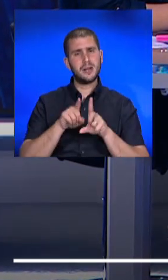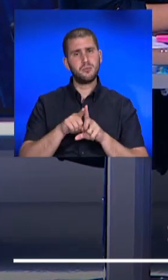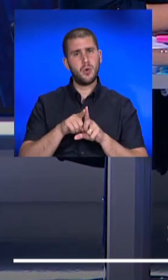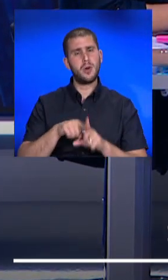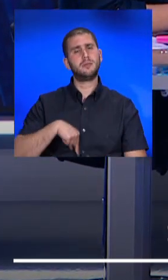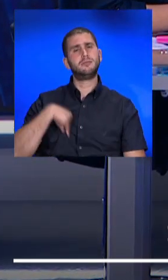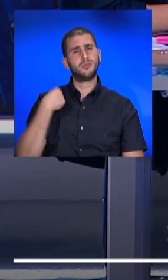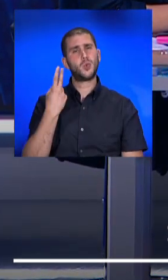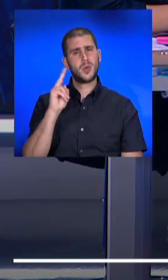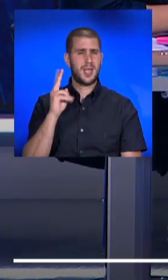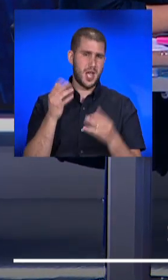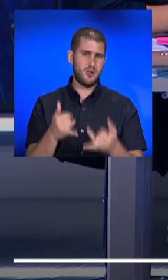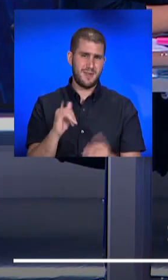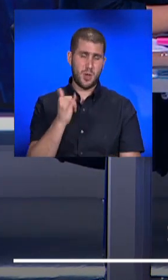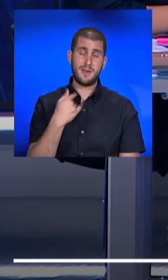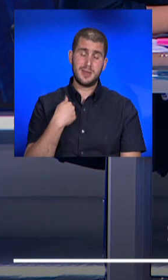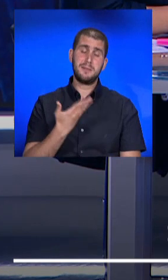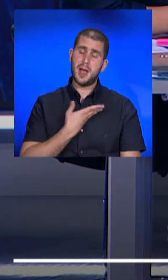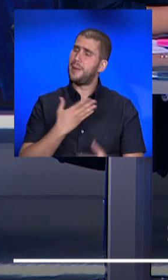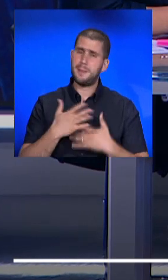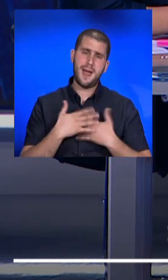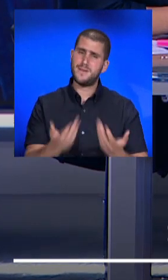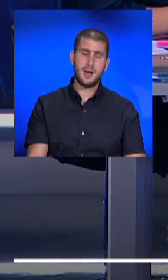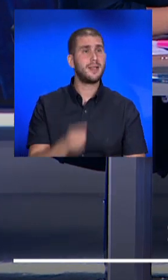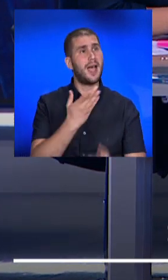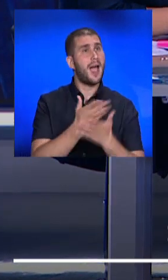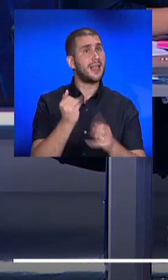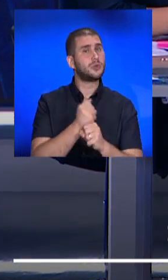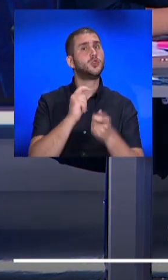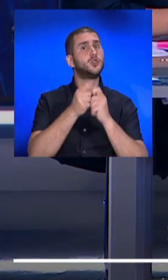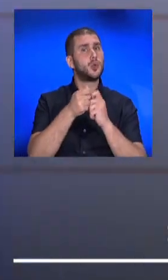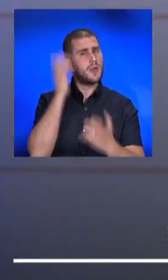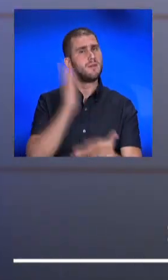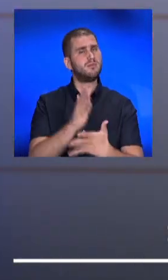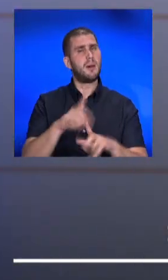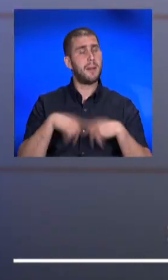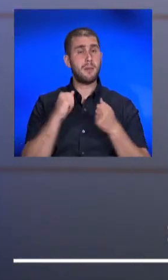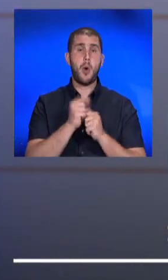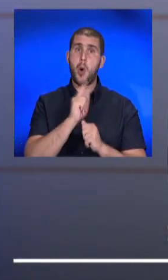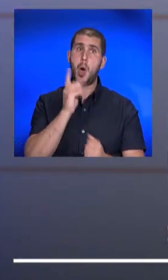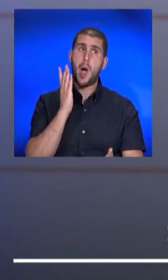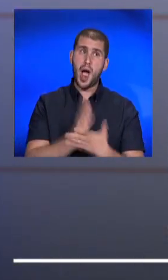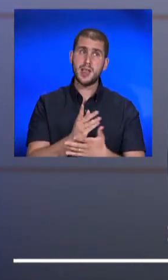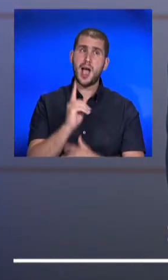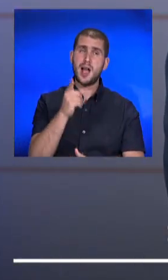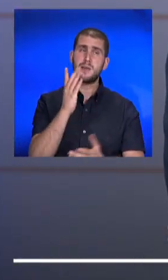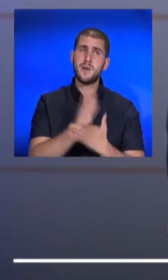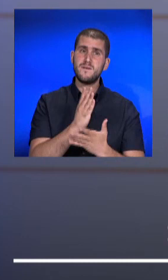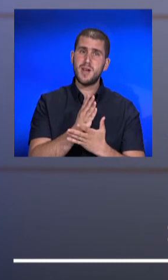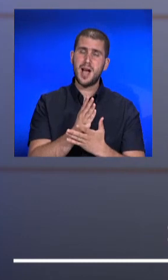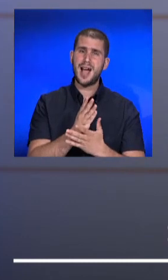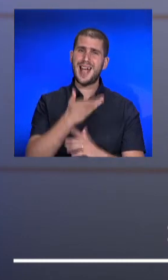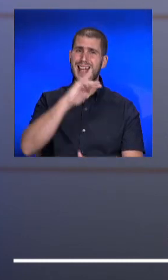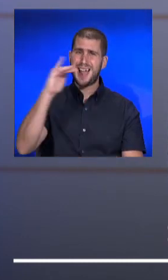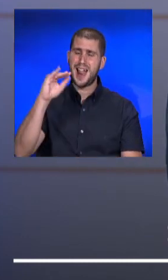זמן הפעם. ואני אקבל את זה באהבה. אבל החלטת לעשות שינוי חד בחיים, או אולי לא חד, תגיד לי, ירדתם מהגליל